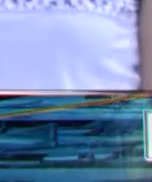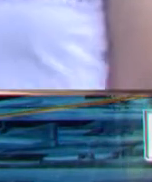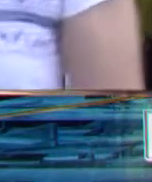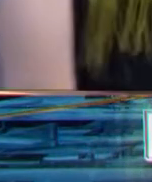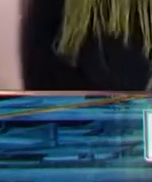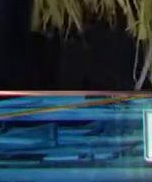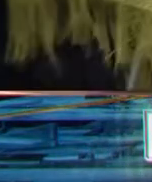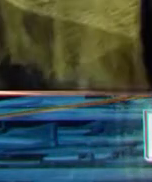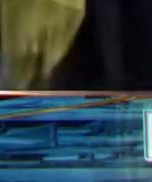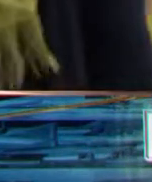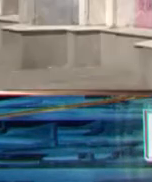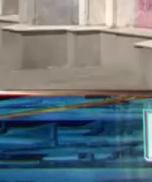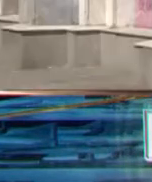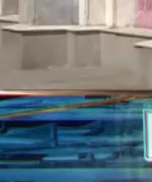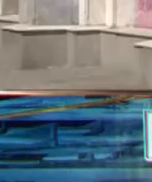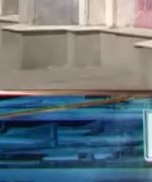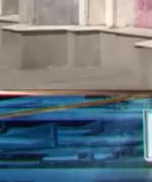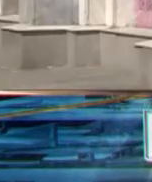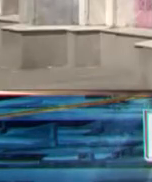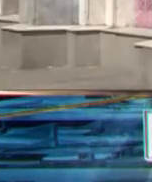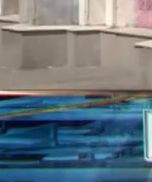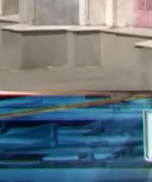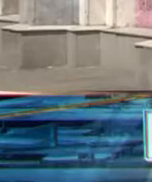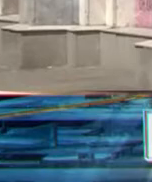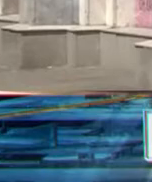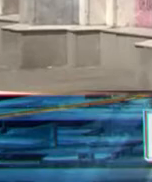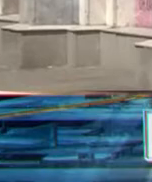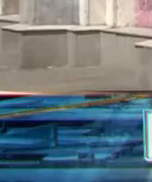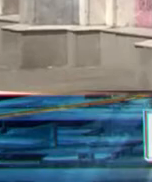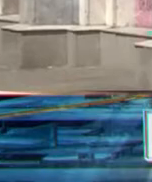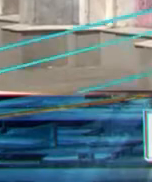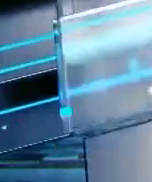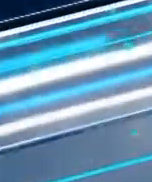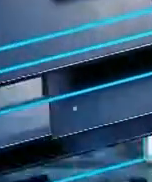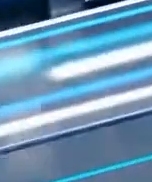санитар дәрігерінің қаулысы бойынша азаматтарға бетперде міндеттелді.